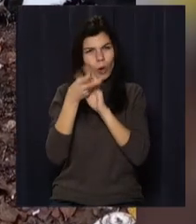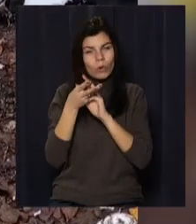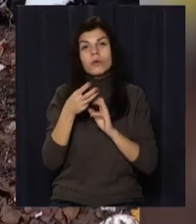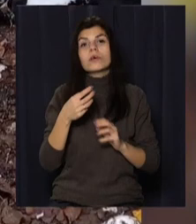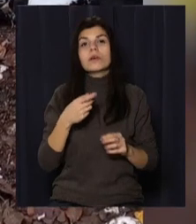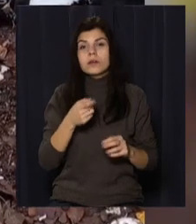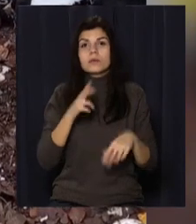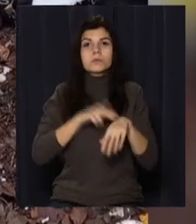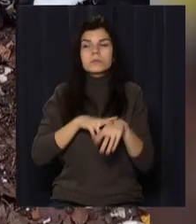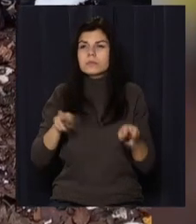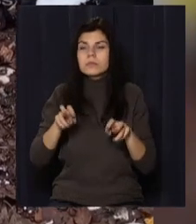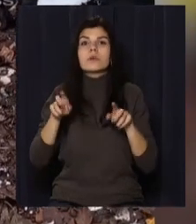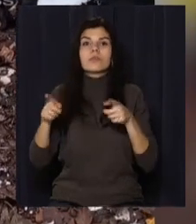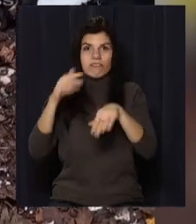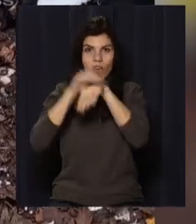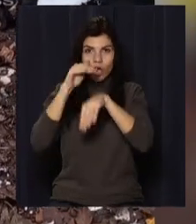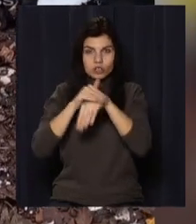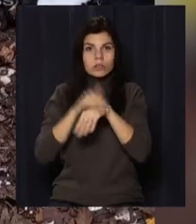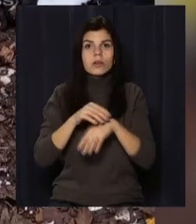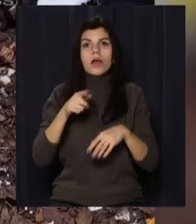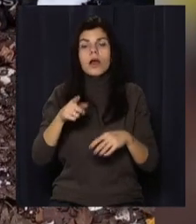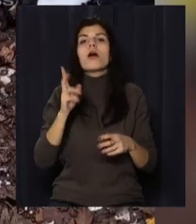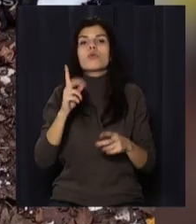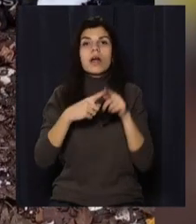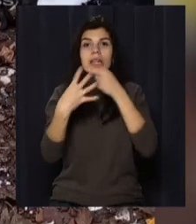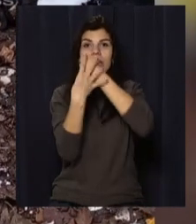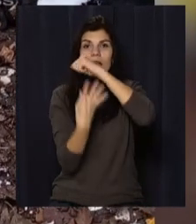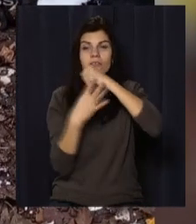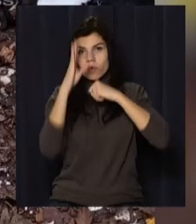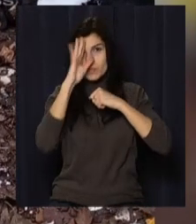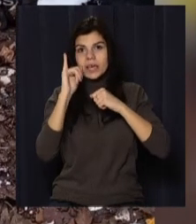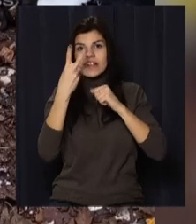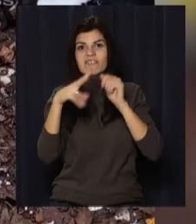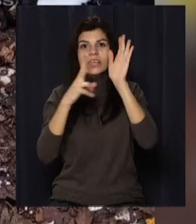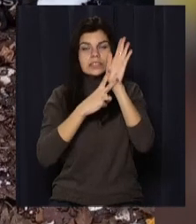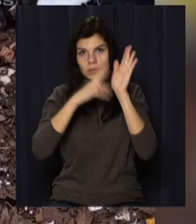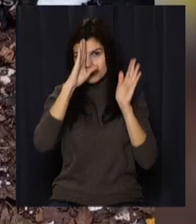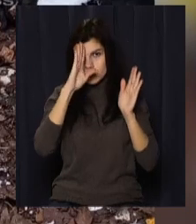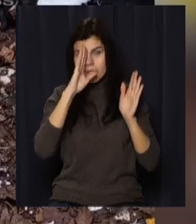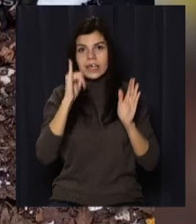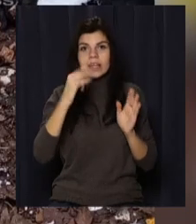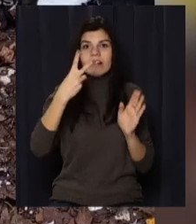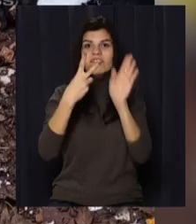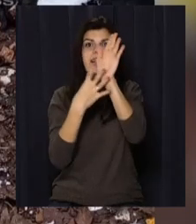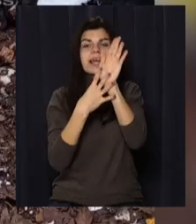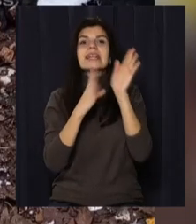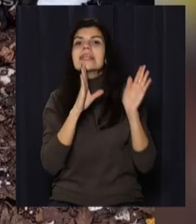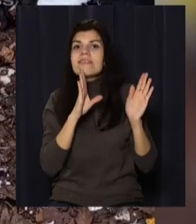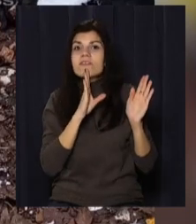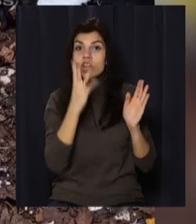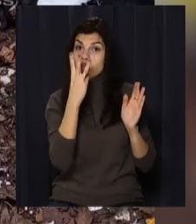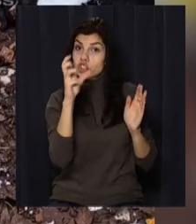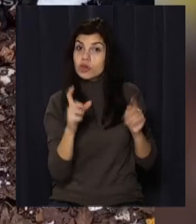ввечері. Ними виявилися 19-річний та 27-річний чоловіки та 29-річна жінка. Слідство триває.